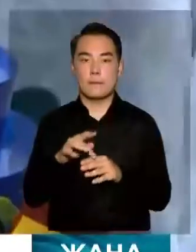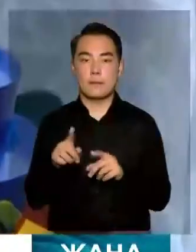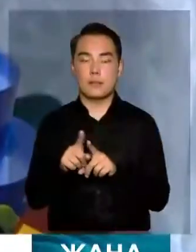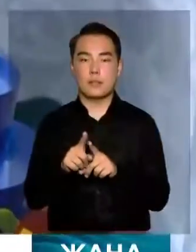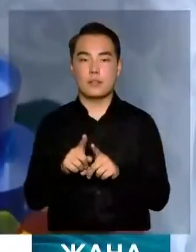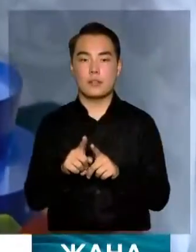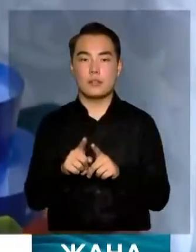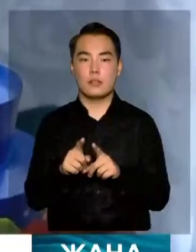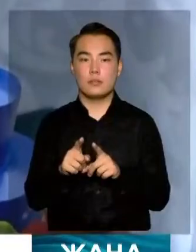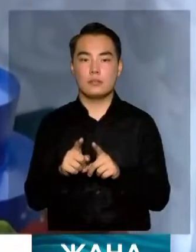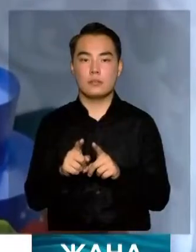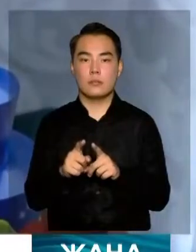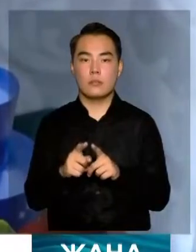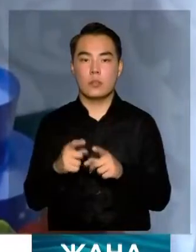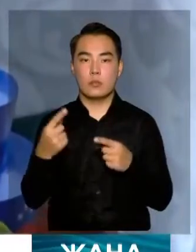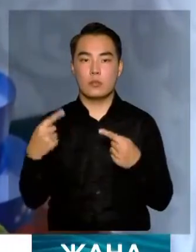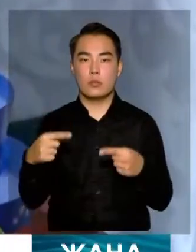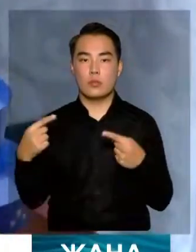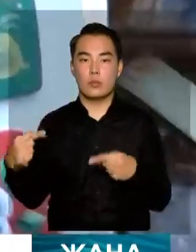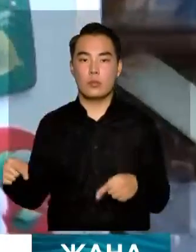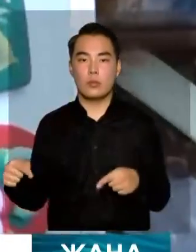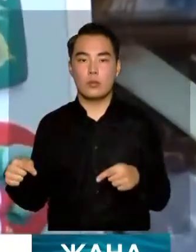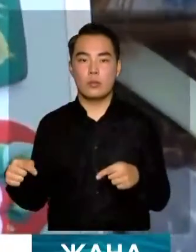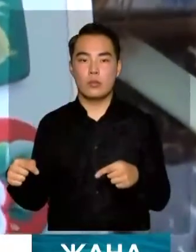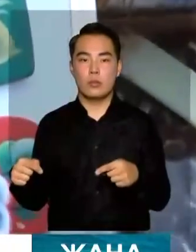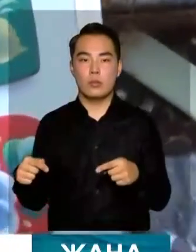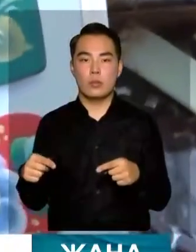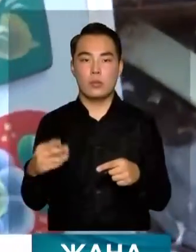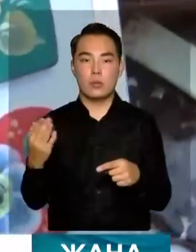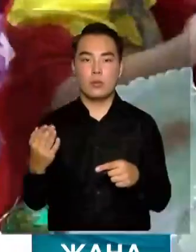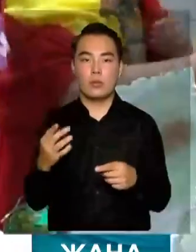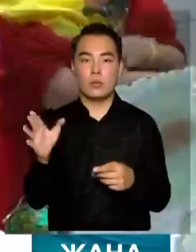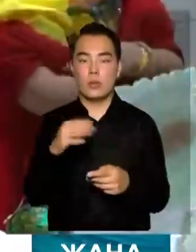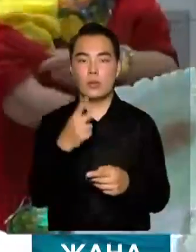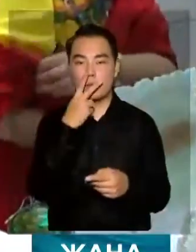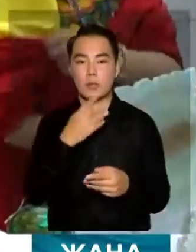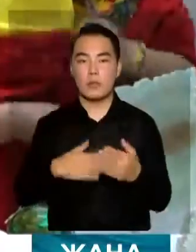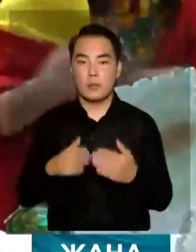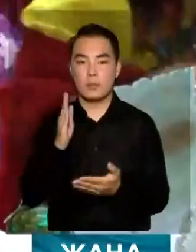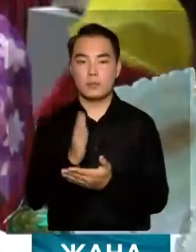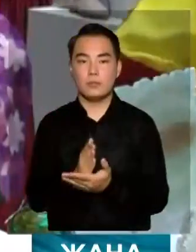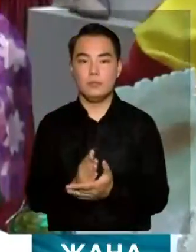тылсымы бар дейді. Сондықтан осы өнер түріне ықылас қойған әріптестеріне дән риза.